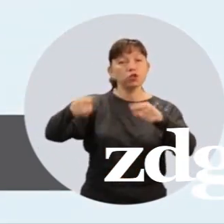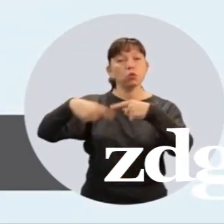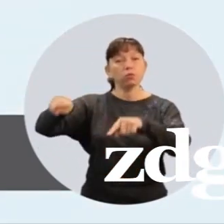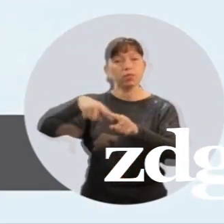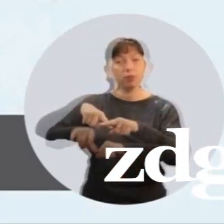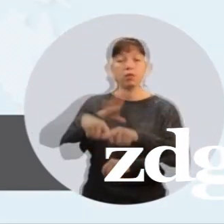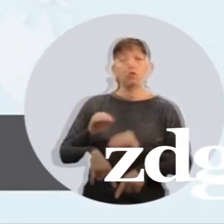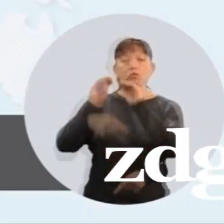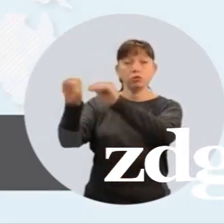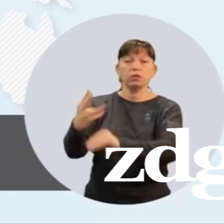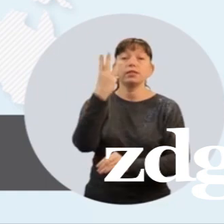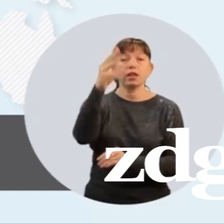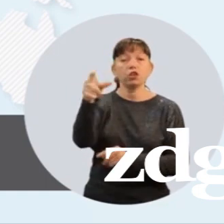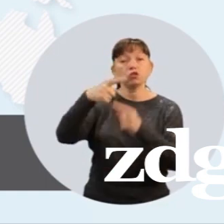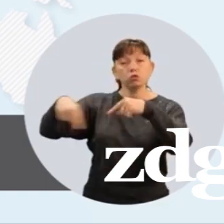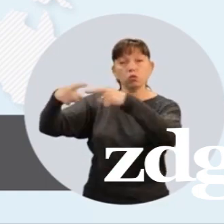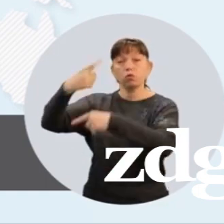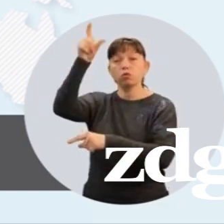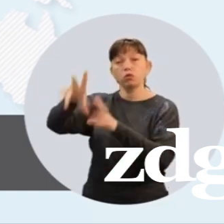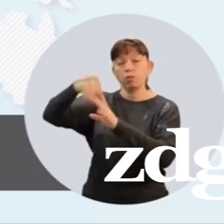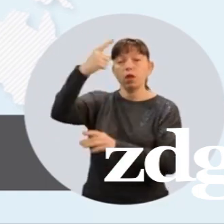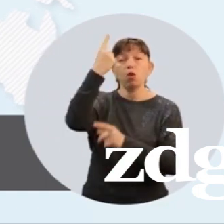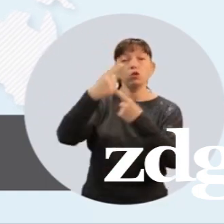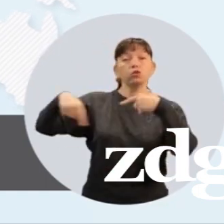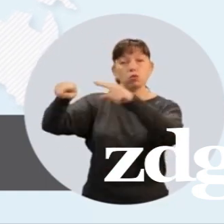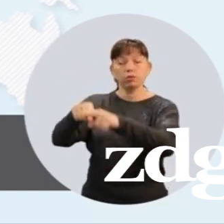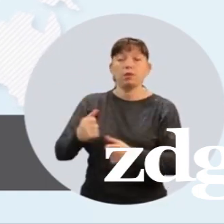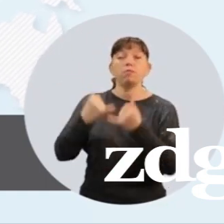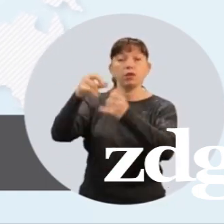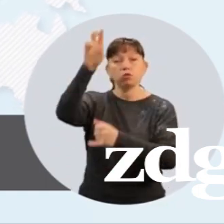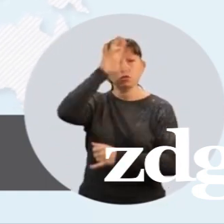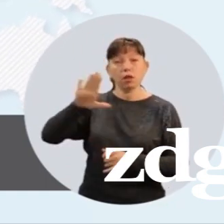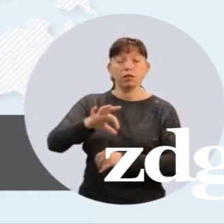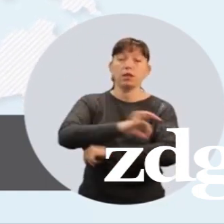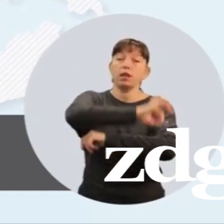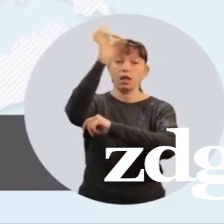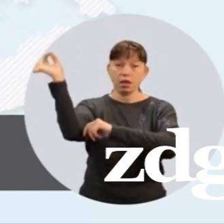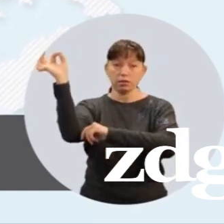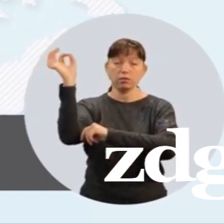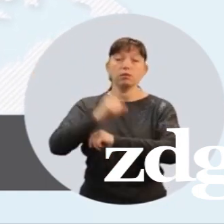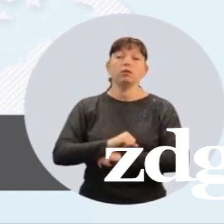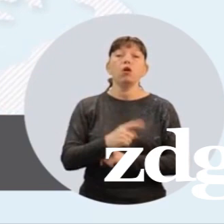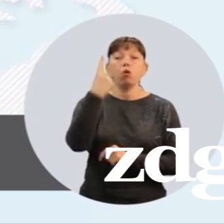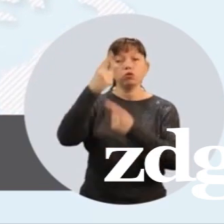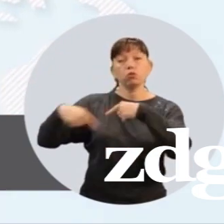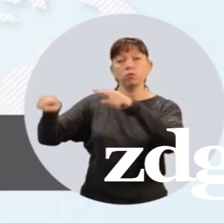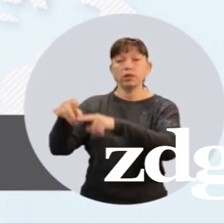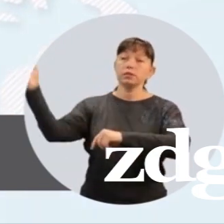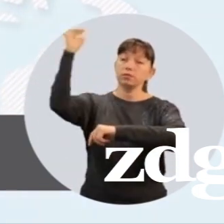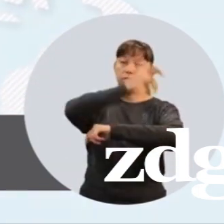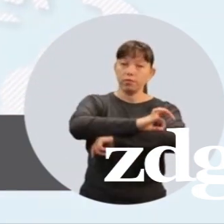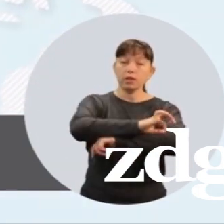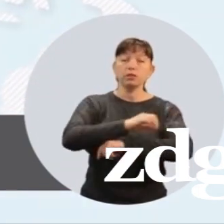în 48 de circumscripții teritoriale. Alte 3 au fost constituite în diasporă, pentru cetățenii stabiliți în SUA și